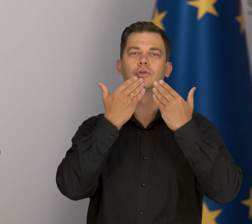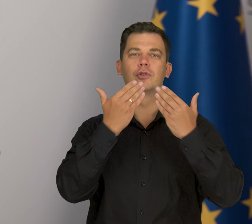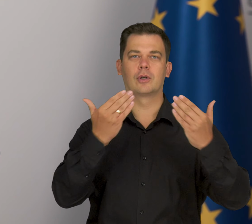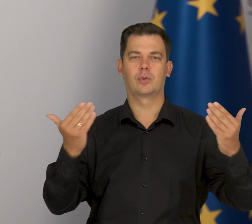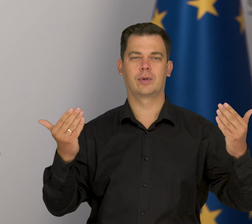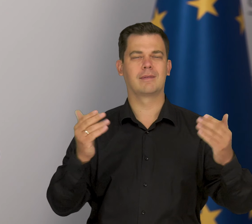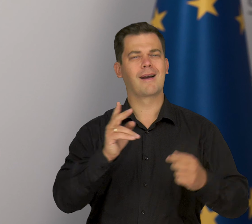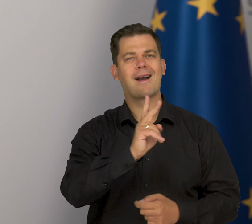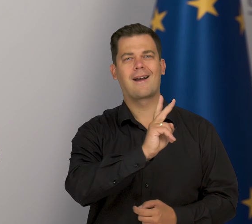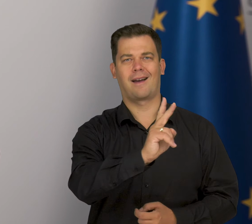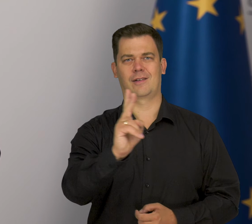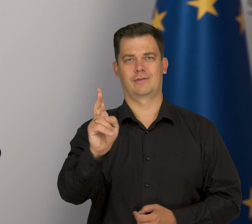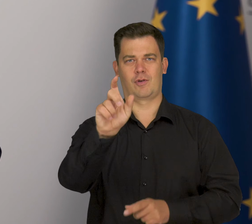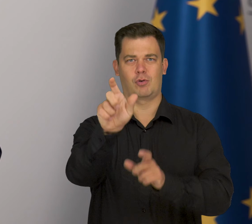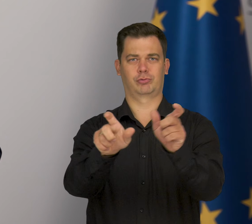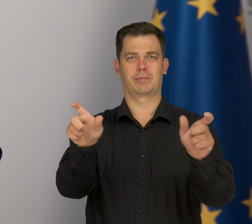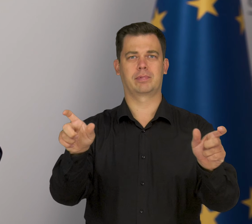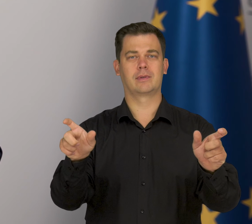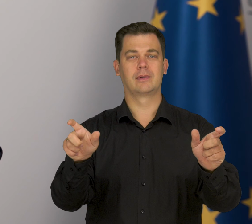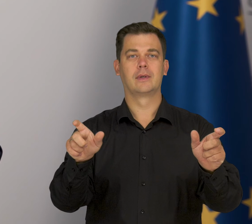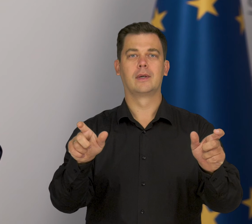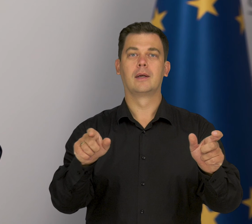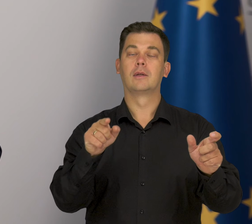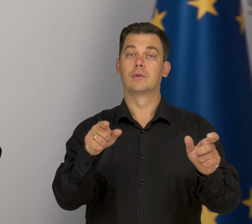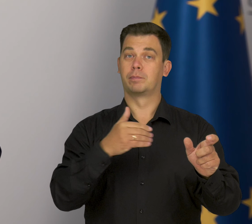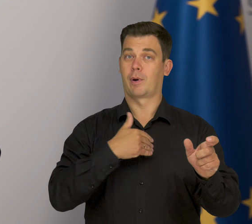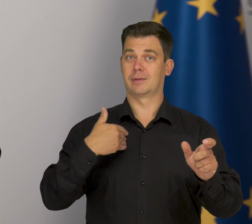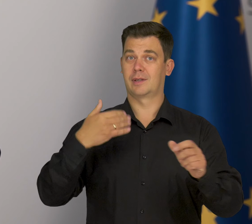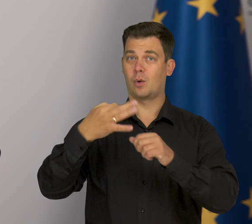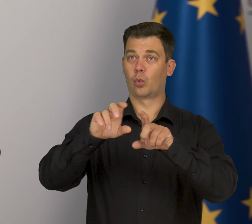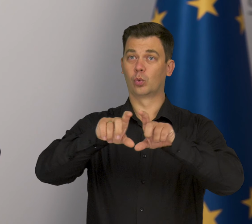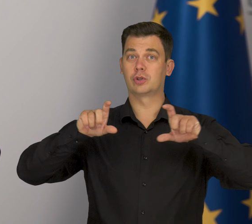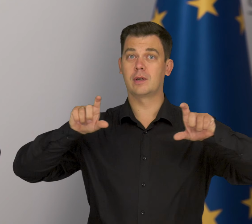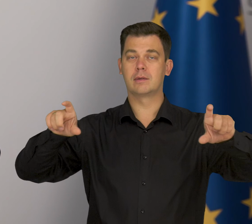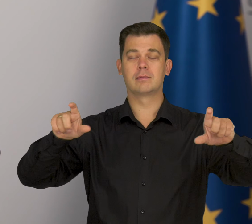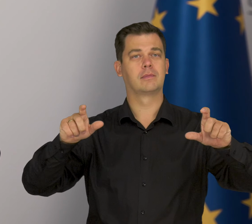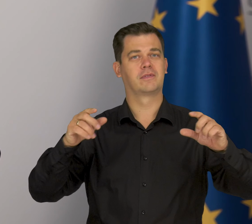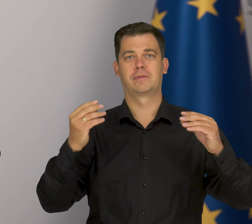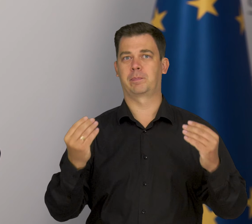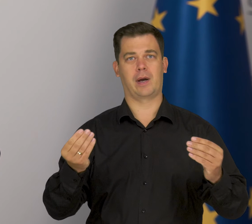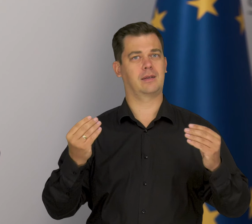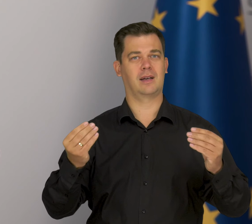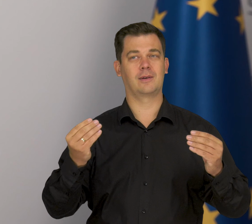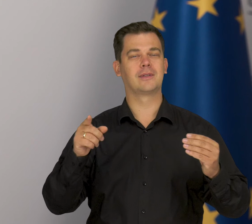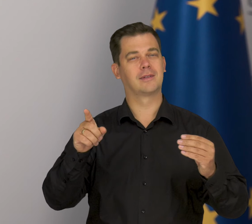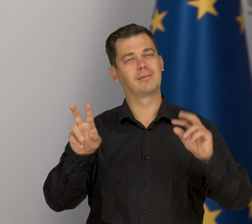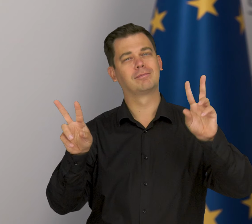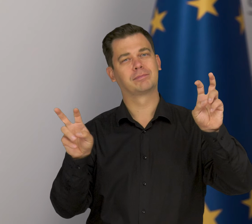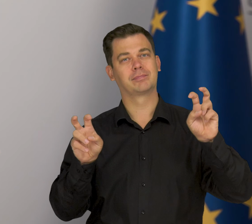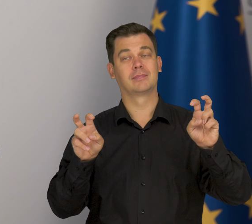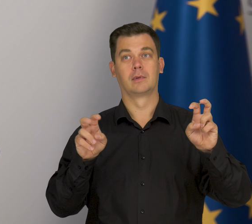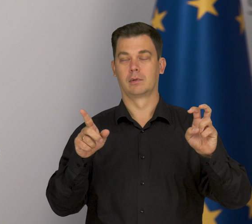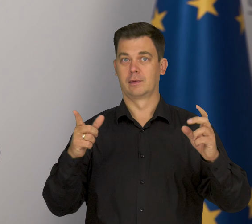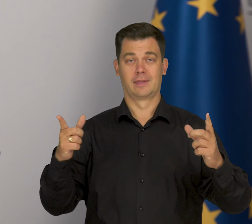podziękować wszystkim Państwu za to, że polskie uczelnie znakomicie zdały